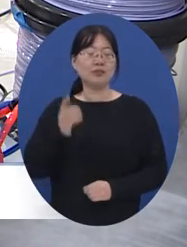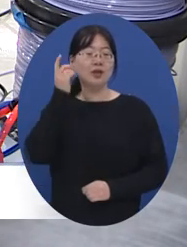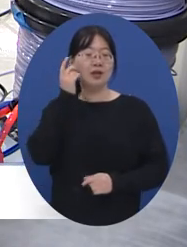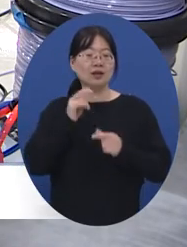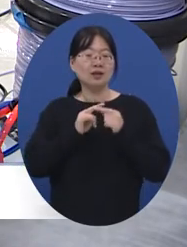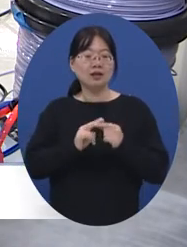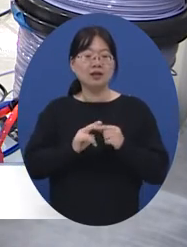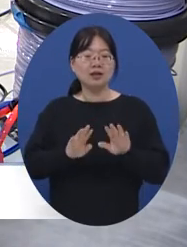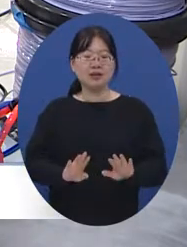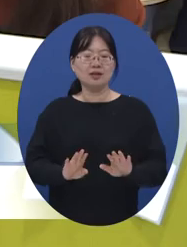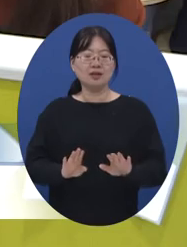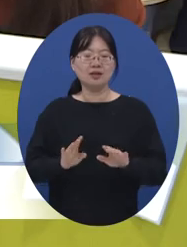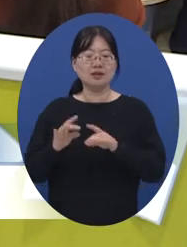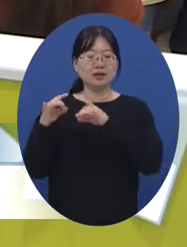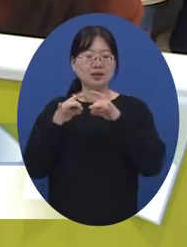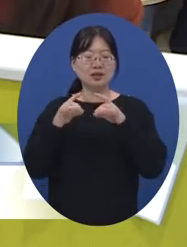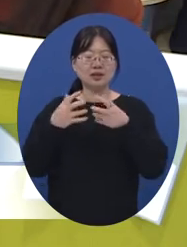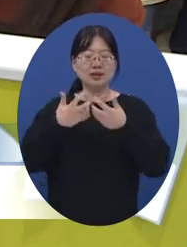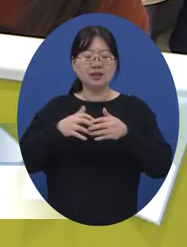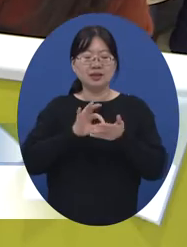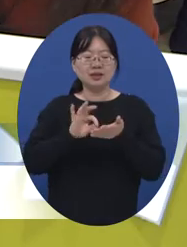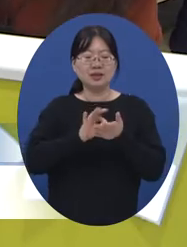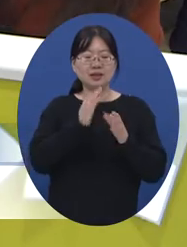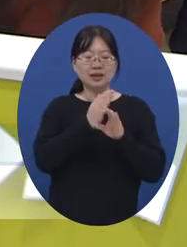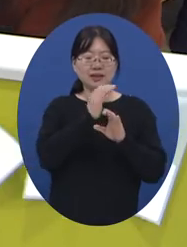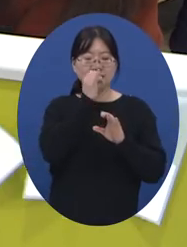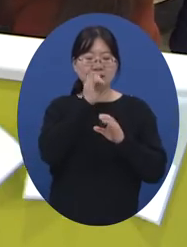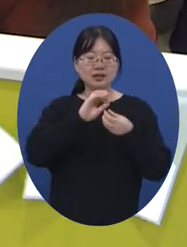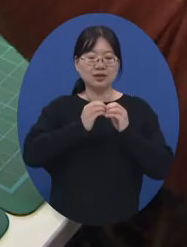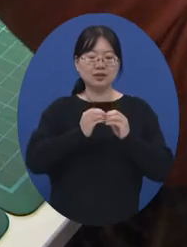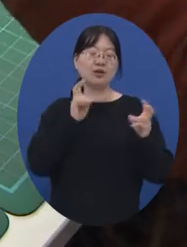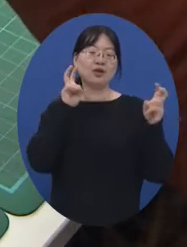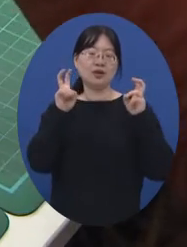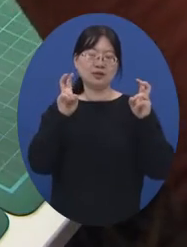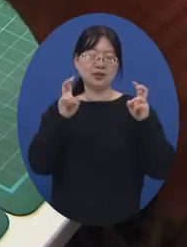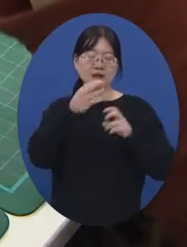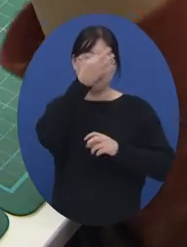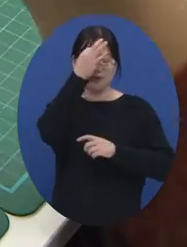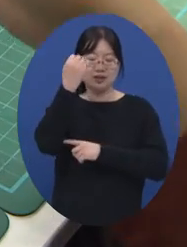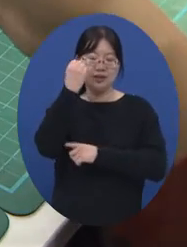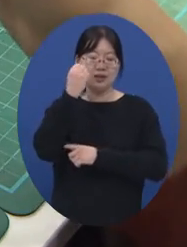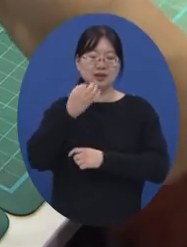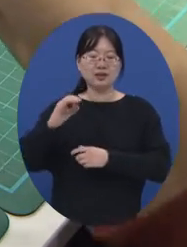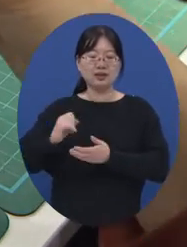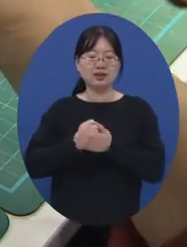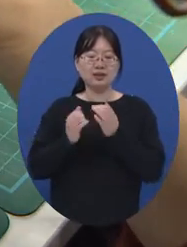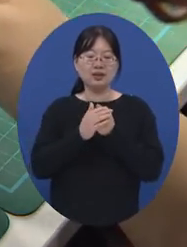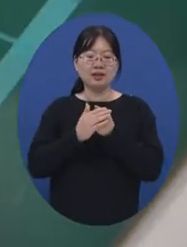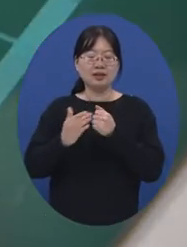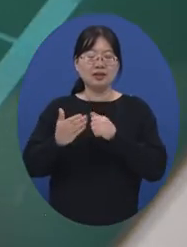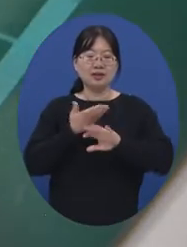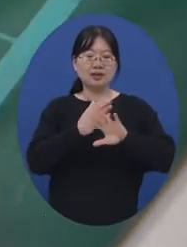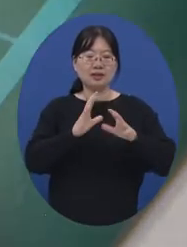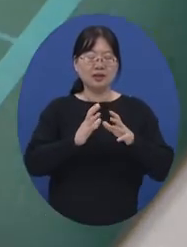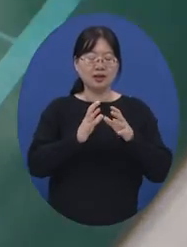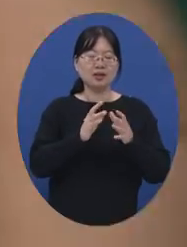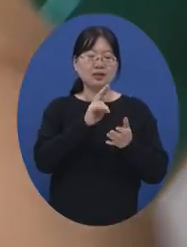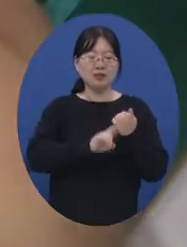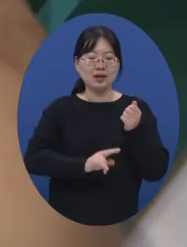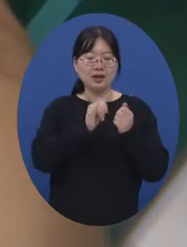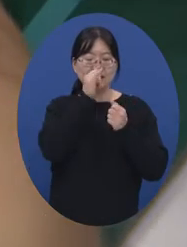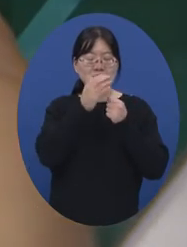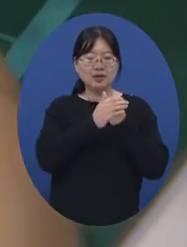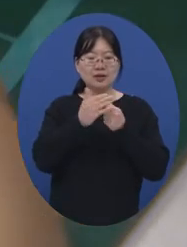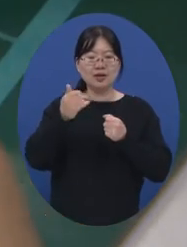휴대폰과 5G 통신기기 등에 쓰이는 전파부품 제조업체입니다. 기술력을 인정받아 해외 10여 개국에 수출하면서 수십억